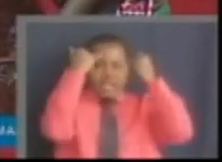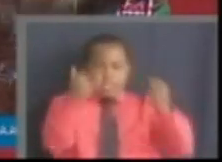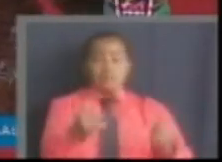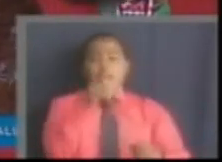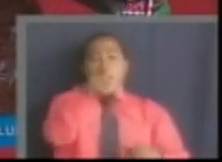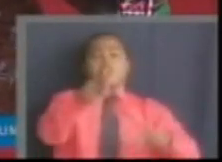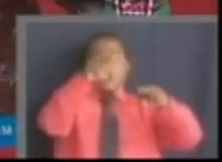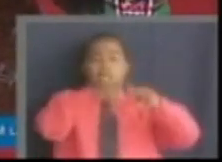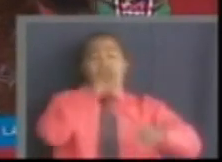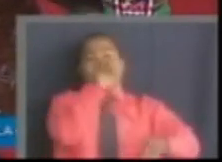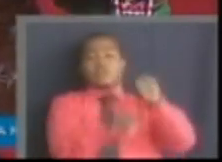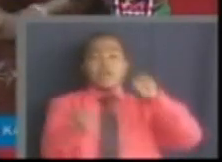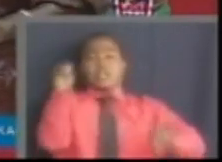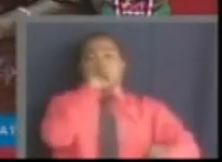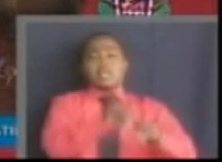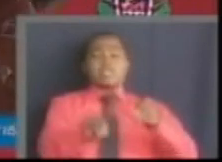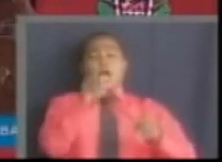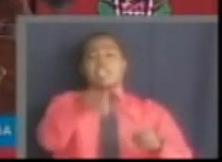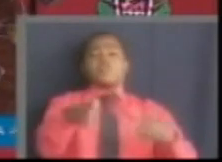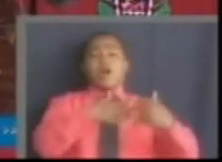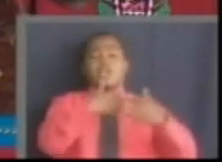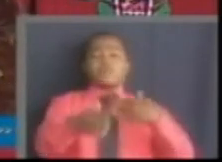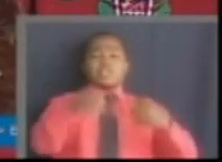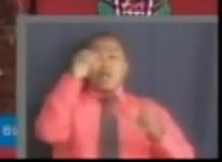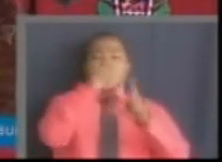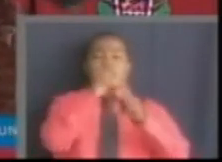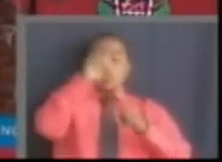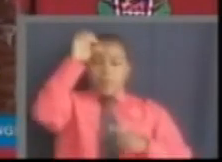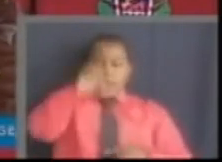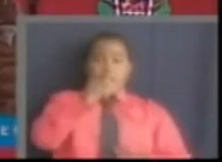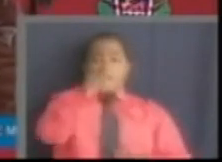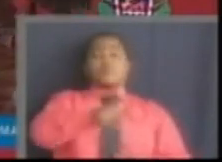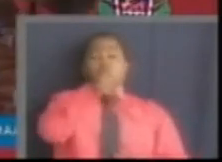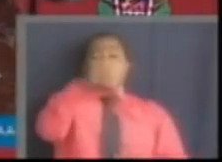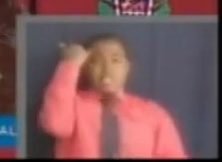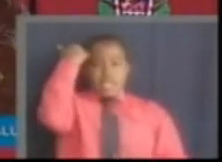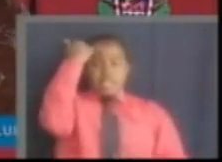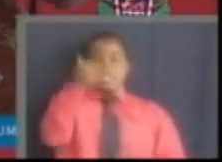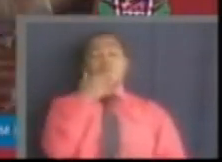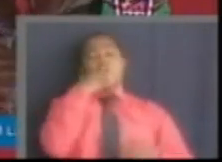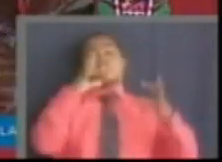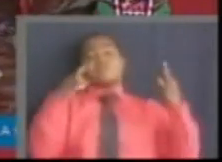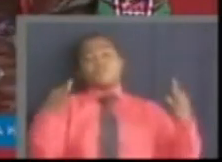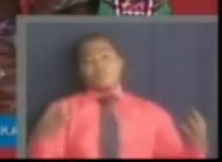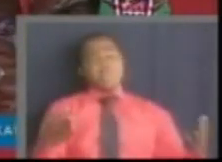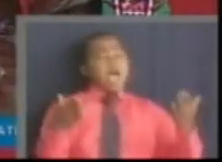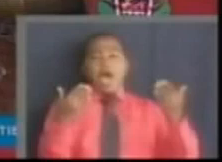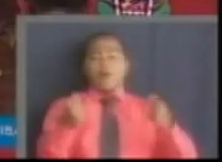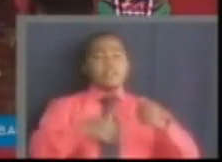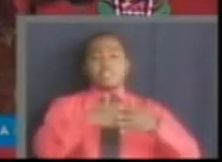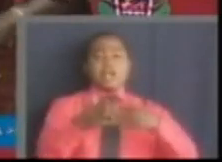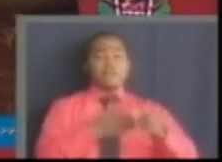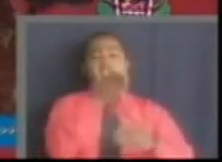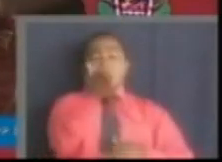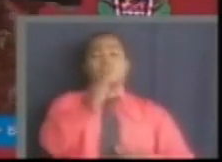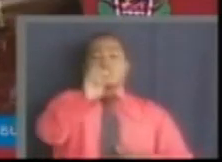yeye anafanya hivi anazomea. Sasa je, mtu mwenye nidhamu yake umuite nini? Anaweza akafanya vitu vya namna hii? Ndio maana